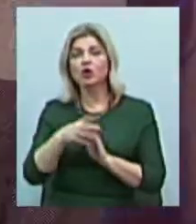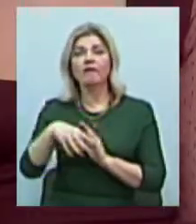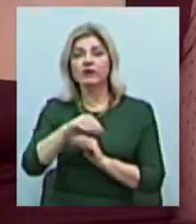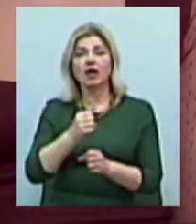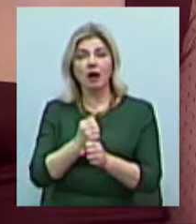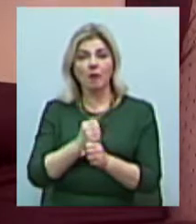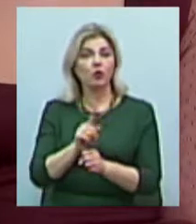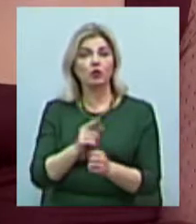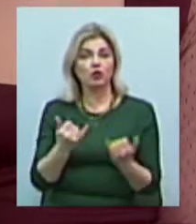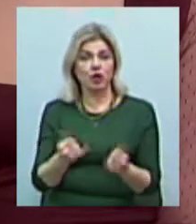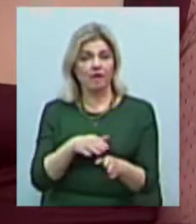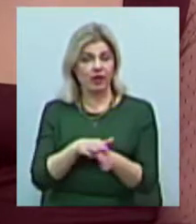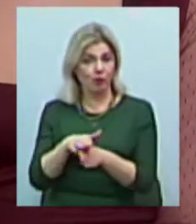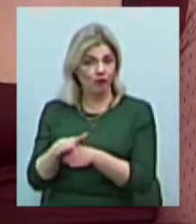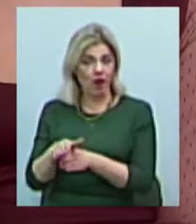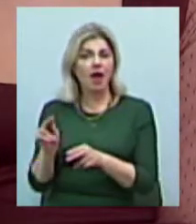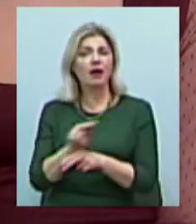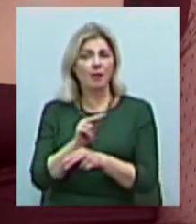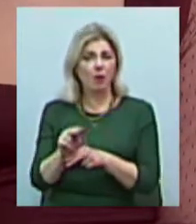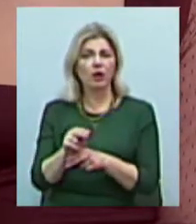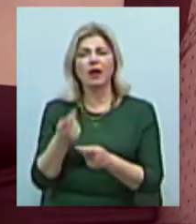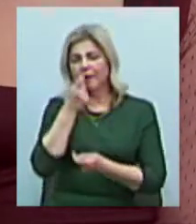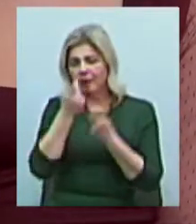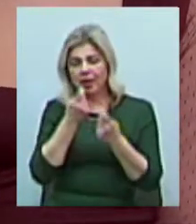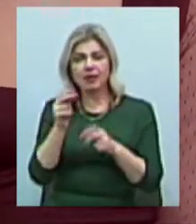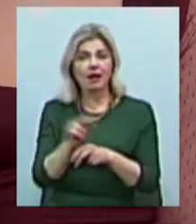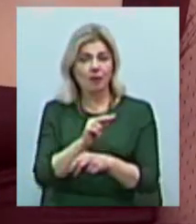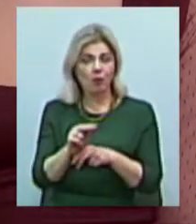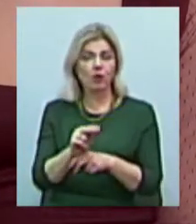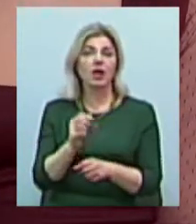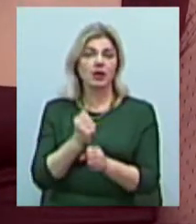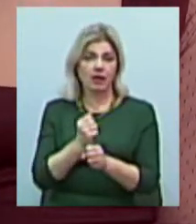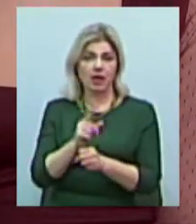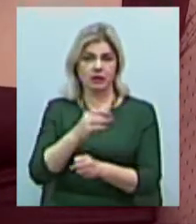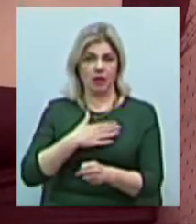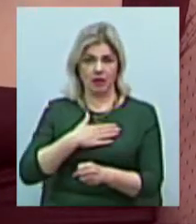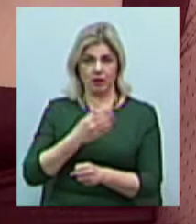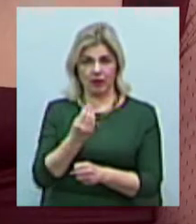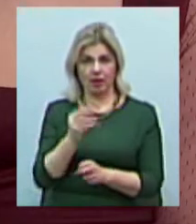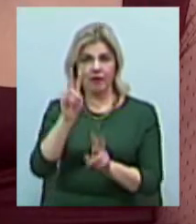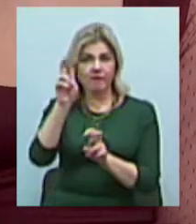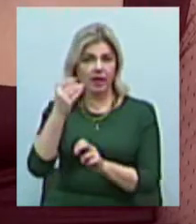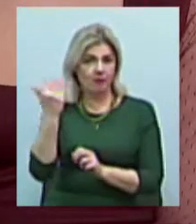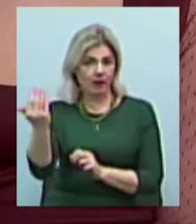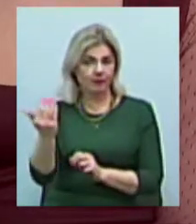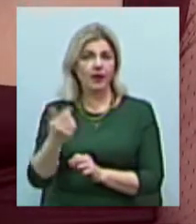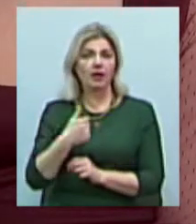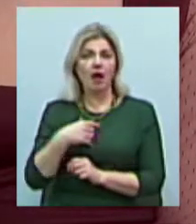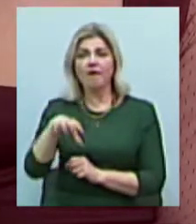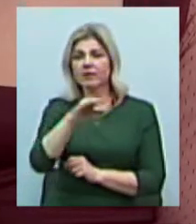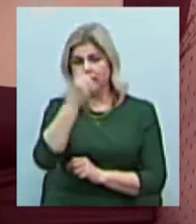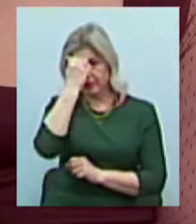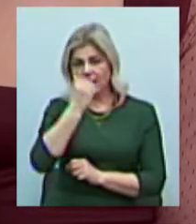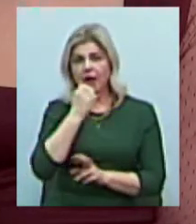зараз відбуваються, ну, ремонтні, дрібного поточного ремонту, відбуваються за власний рахунок підрядника. Тобто я всім, до речі, дякую